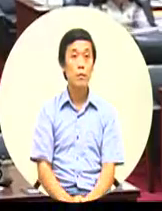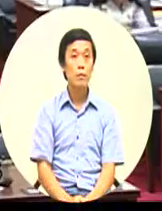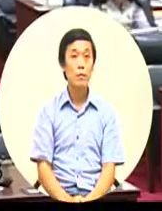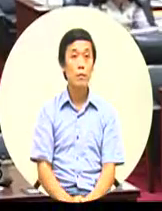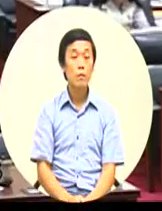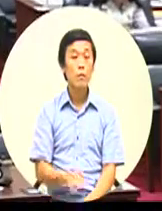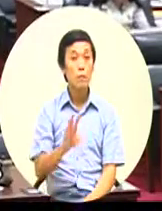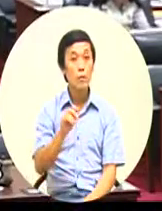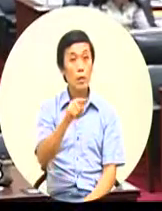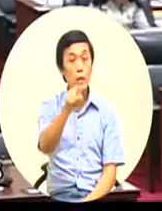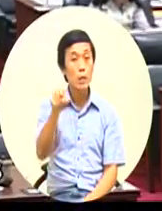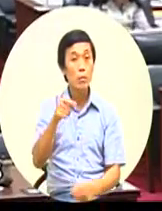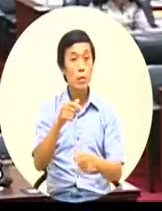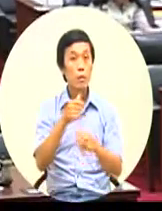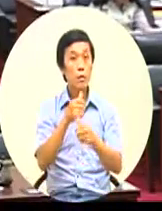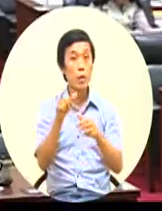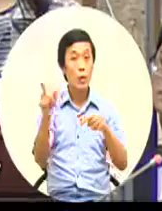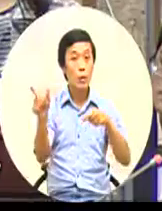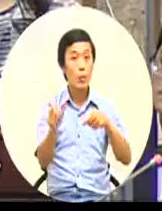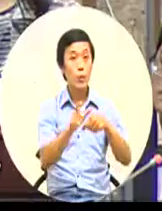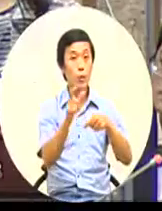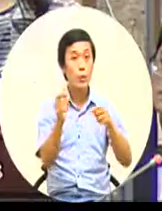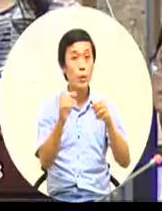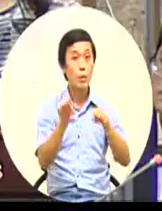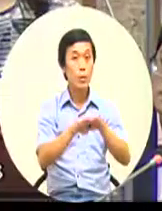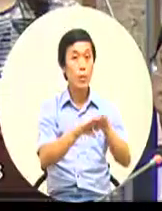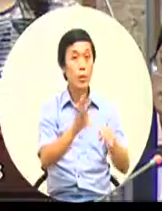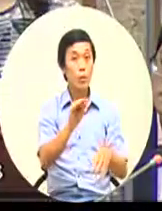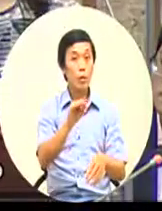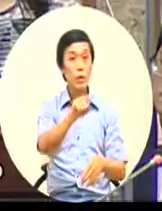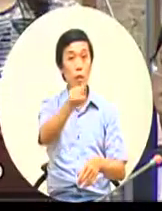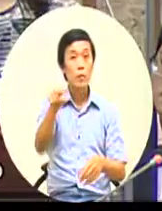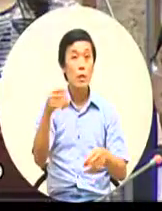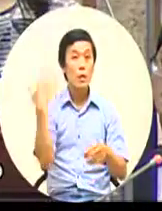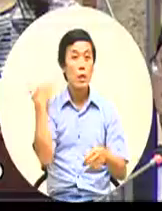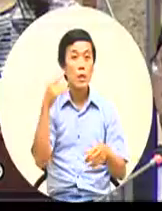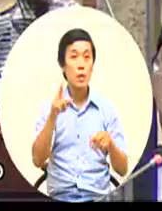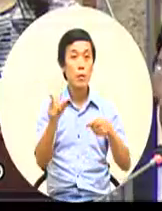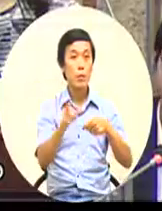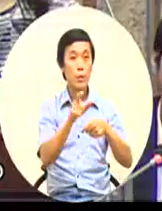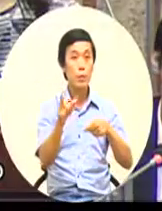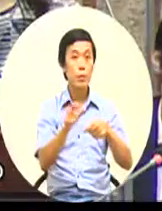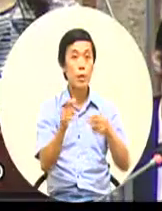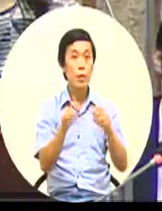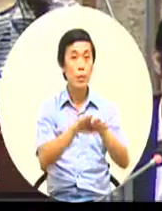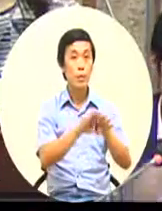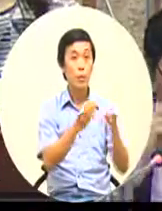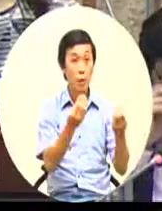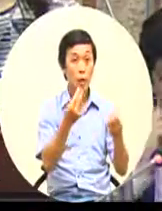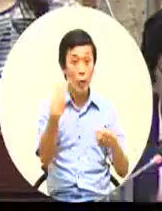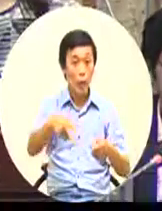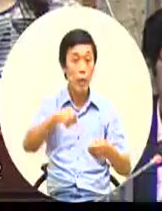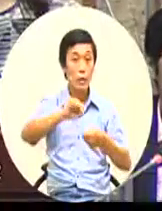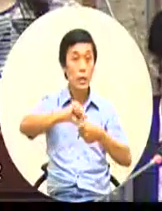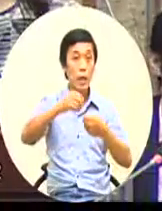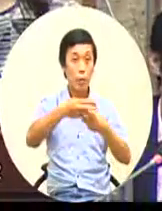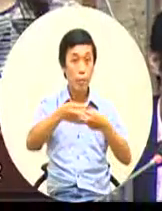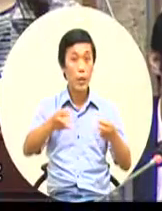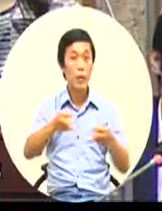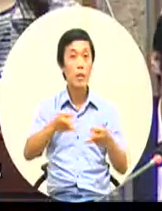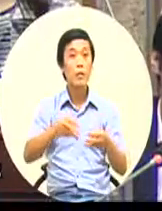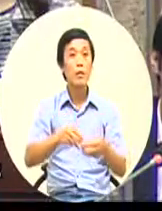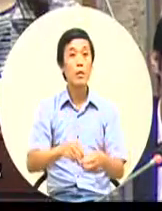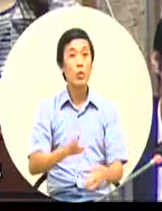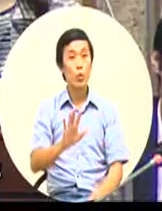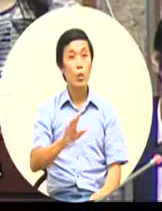港务，您敢有放台风假？ 没有，那一天不但没有放台风假，还加班。 好，搁加班哦，哎嘛，卡多啊好嘞。